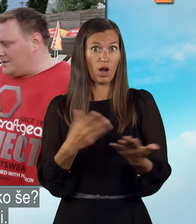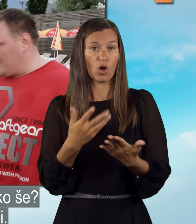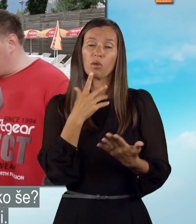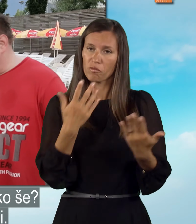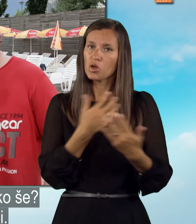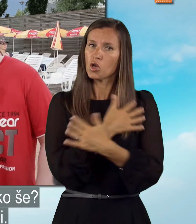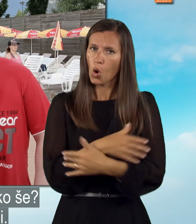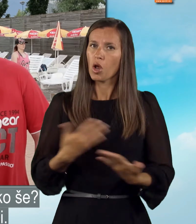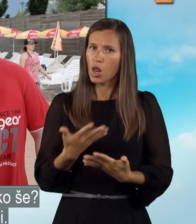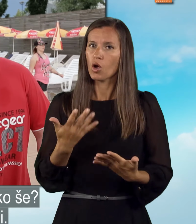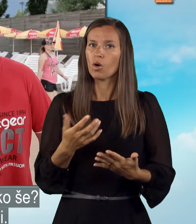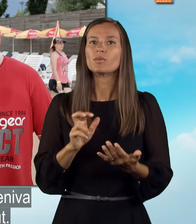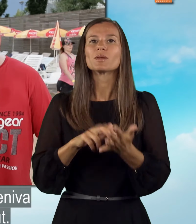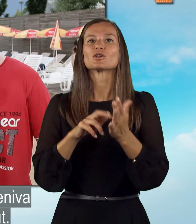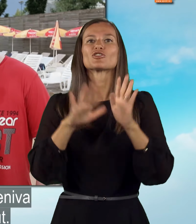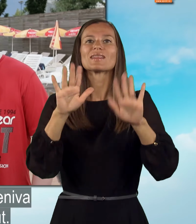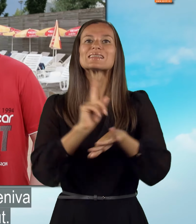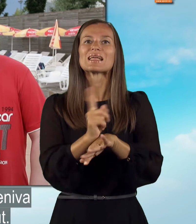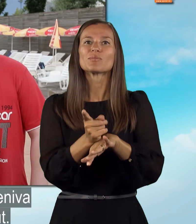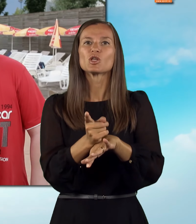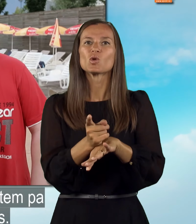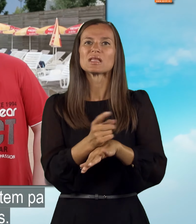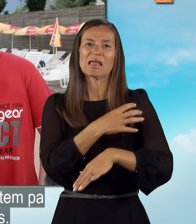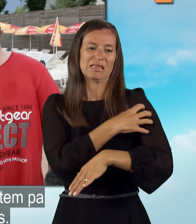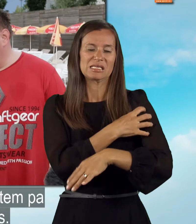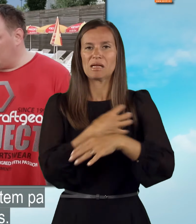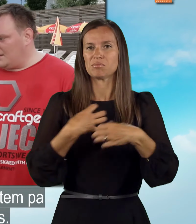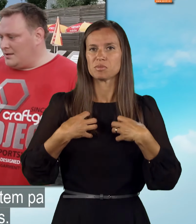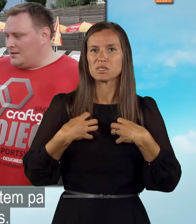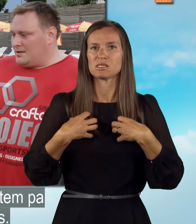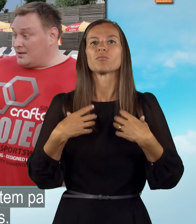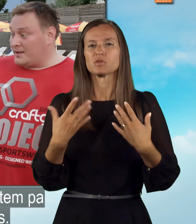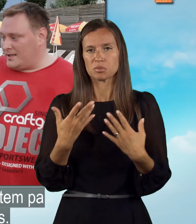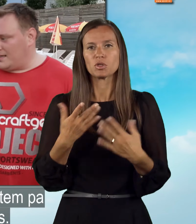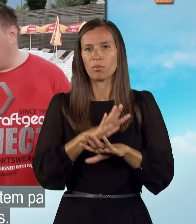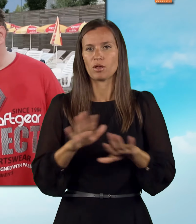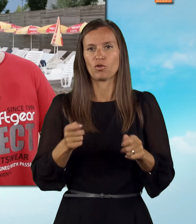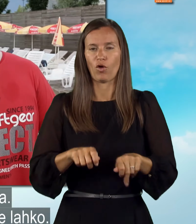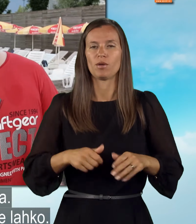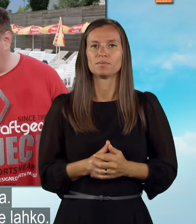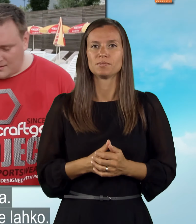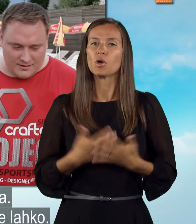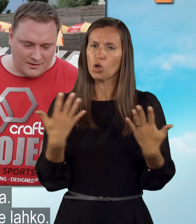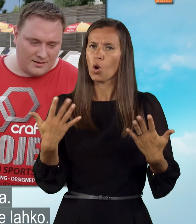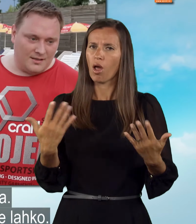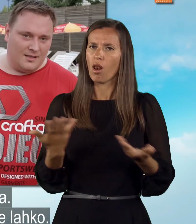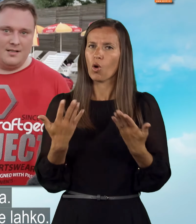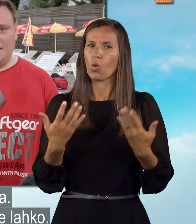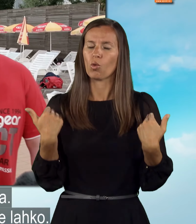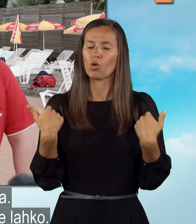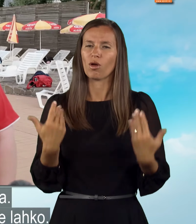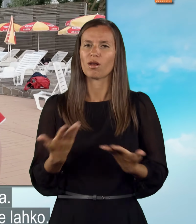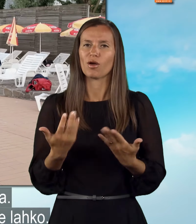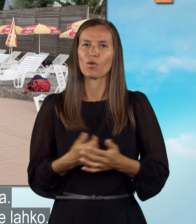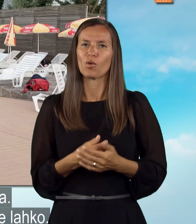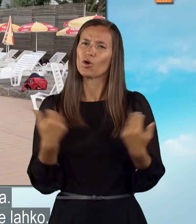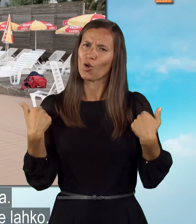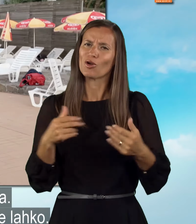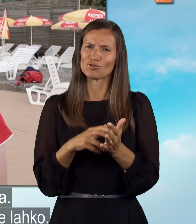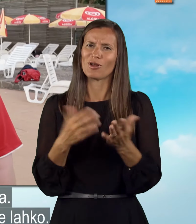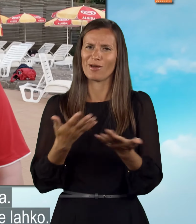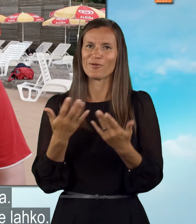lahko še, ne? Roke pa... Okay, potem se pa zmenva še za 10 minut. Triceps, biceps, pa pa dozvam. Okej, okay, ja, ja, ja, ja, ja, roke lahko.